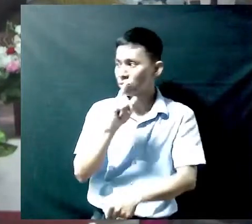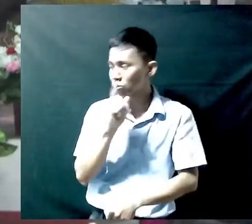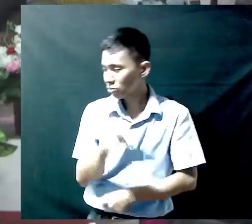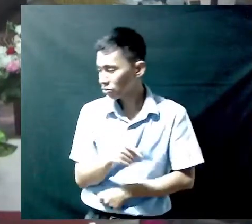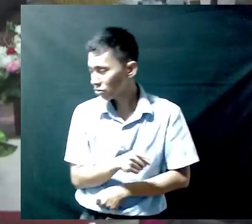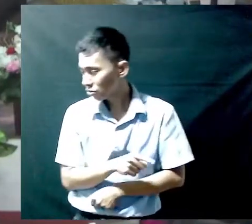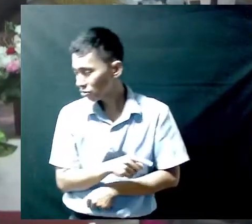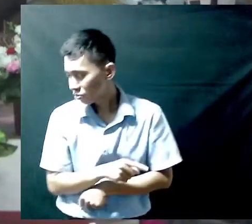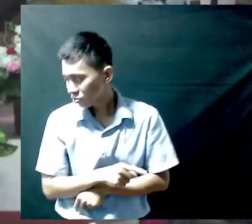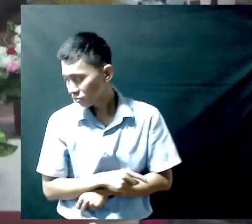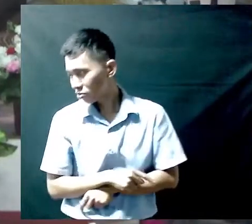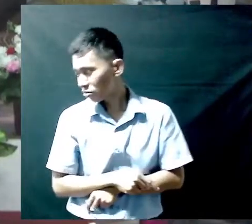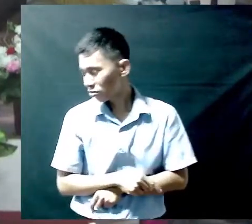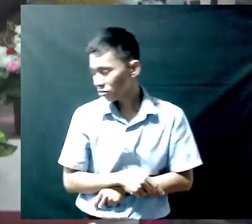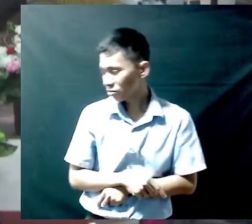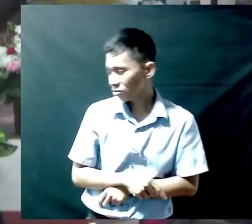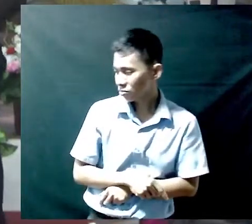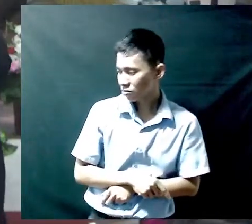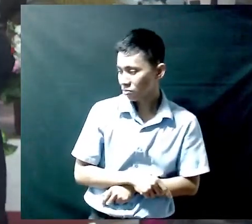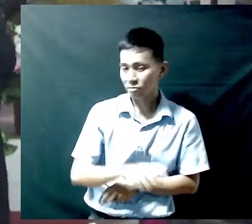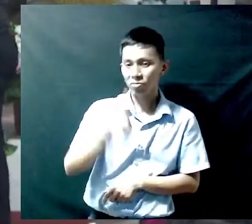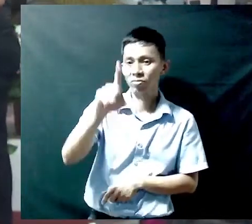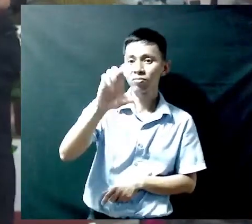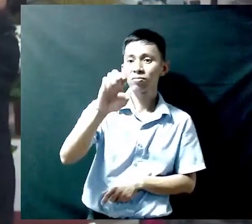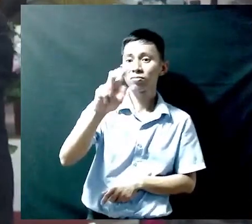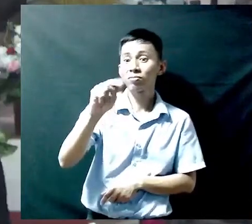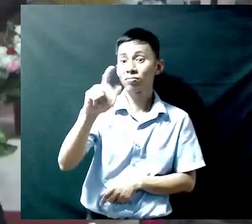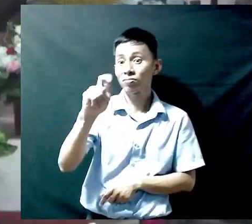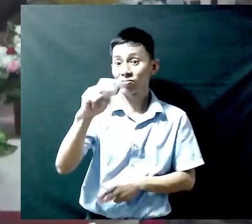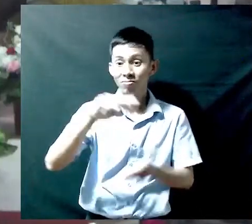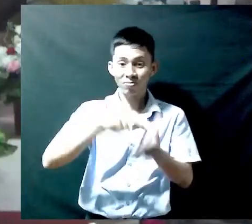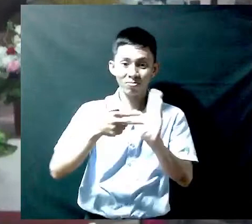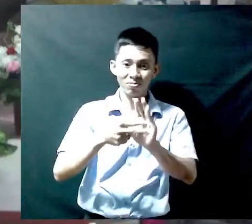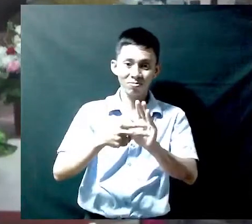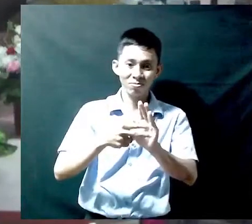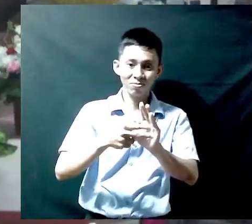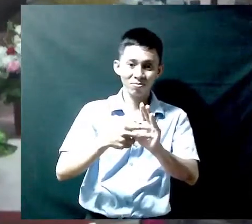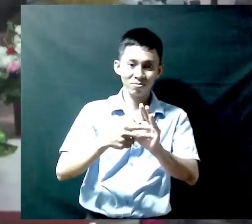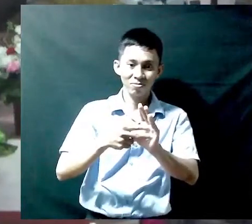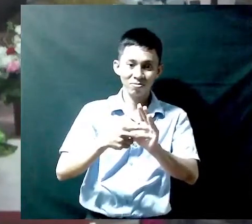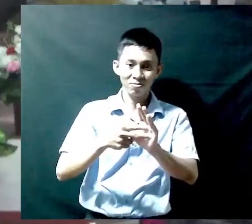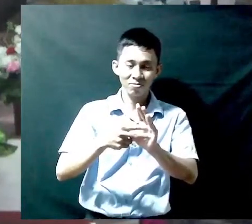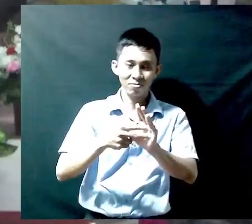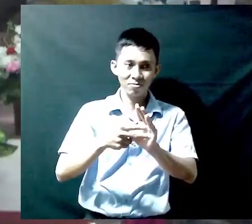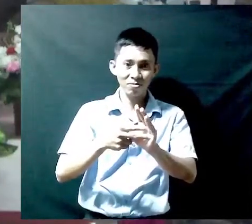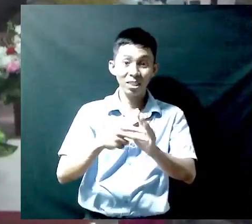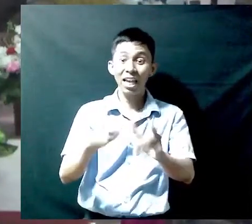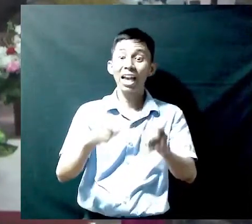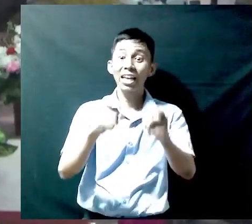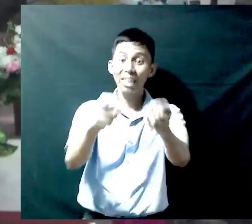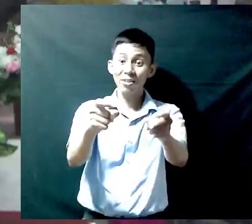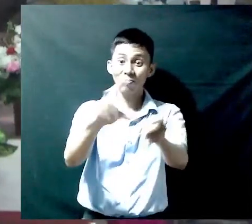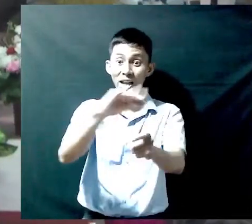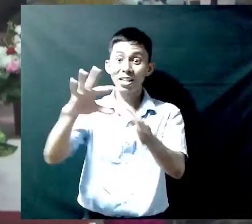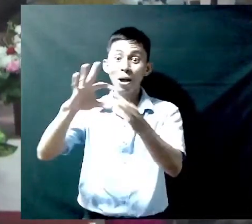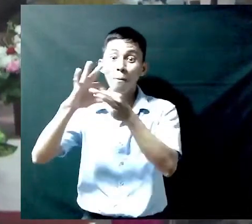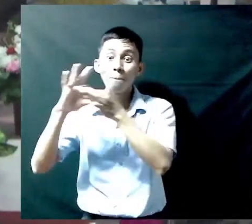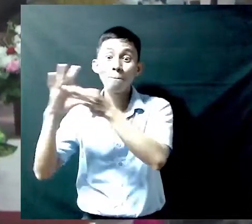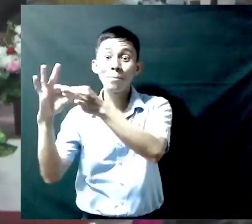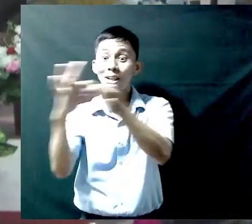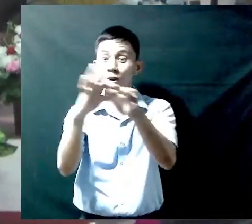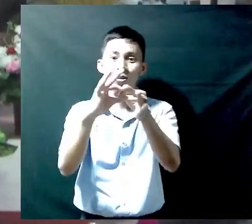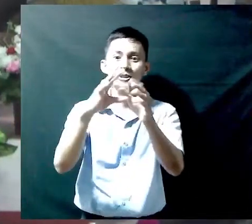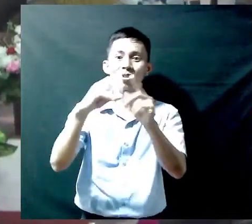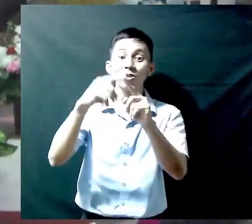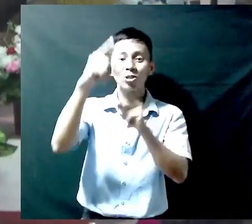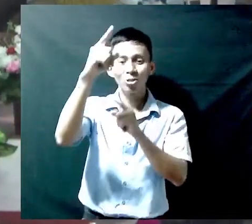Lord. The word lent means gave and belong. Nakuha